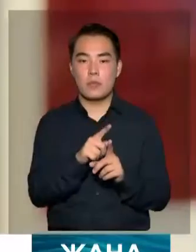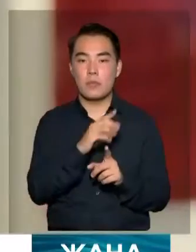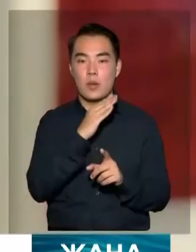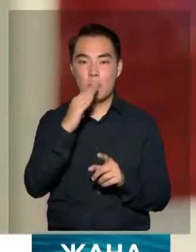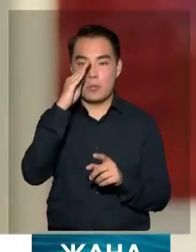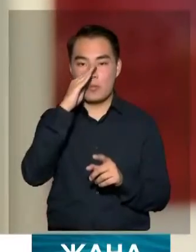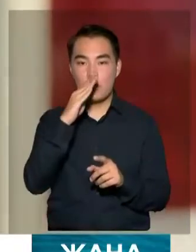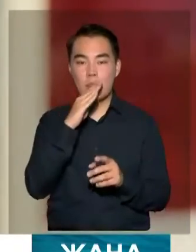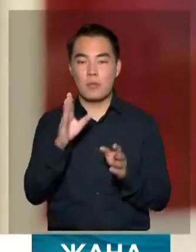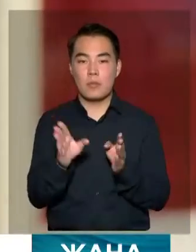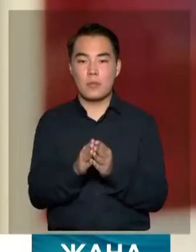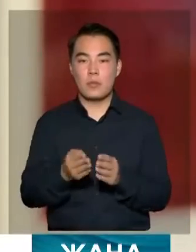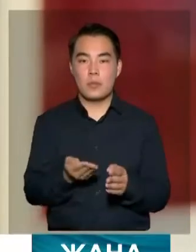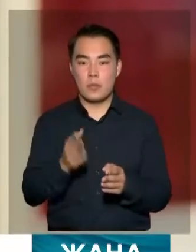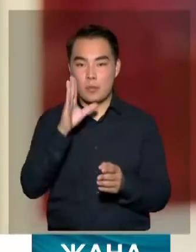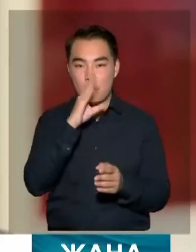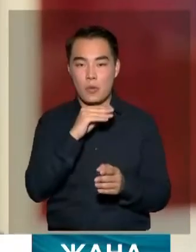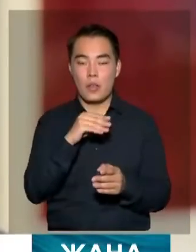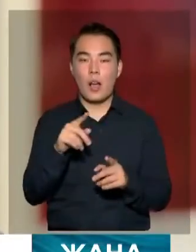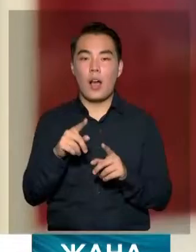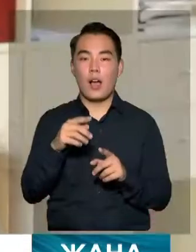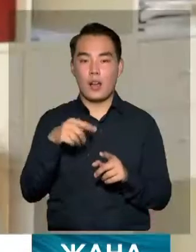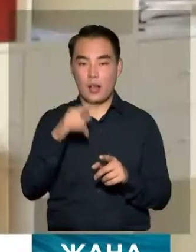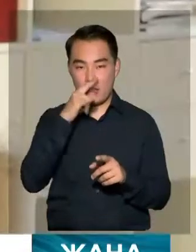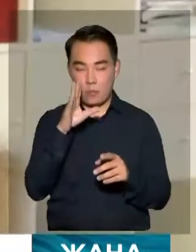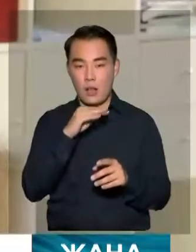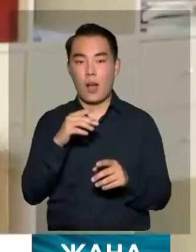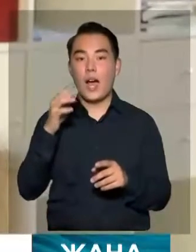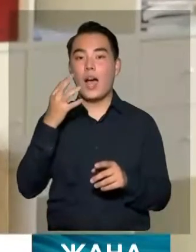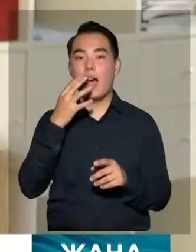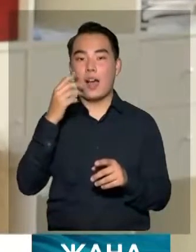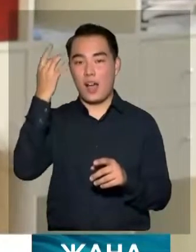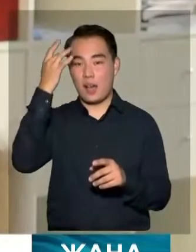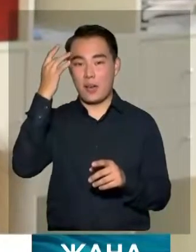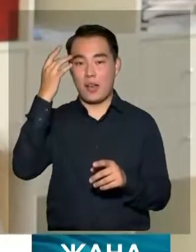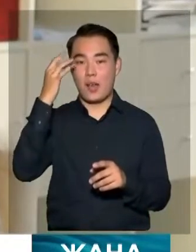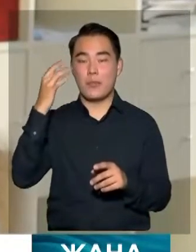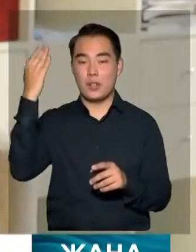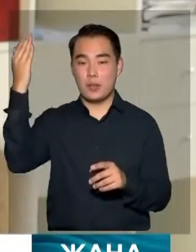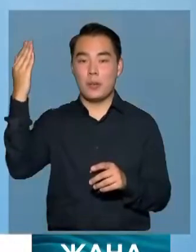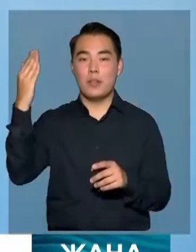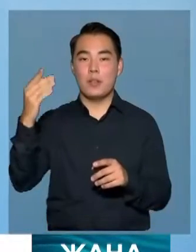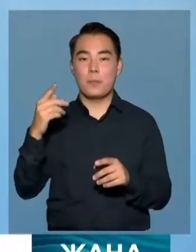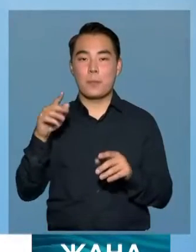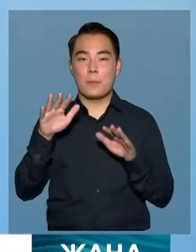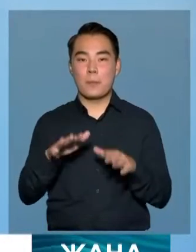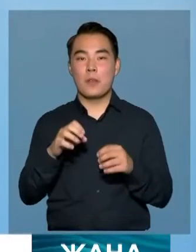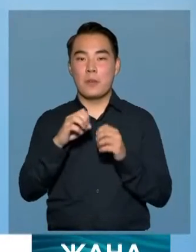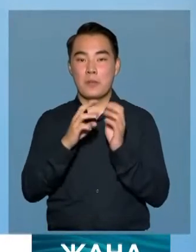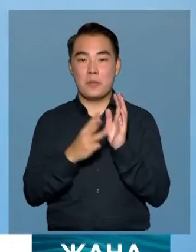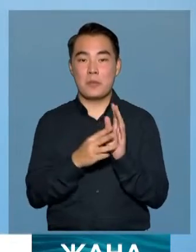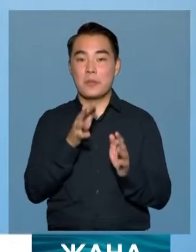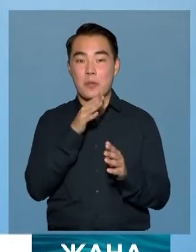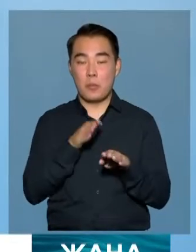бірге өмір сүре алады. Ал ақшта олай емес. Нейтан Қазақстанда бейтаныс адамдардың үнемі емен жарқын сөйлескісі келіп, тез әңгіме бастайтыны